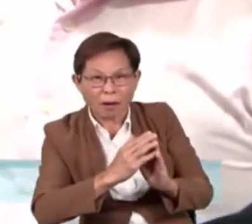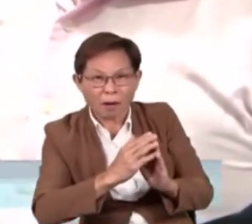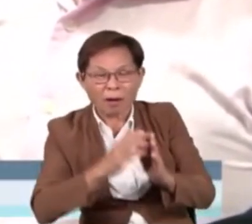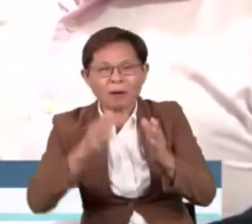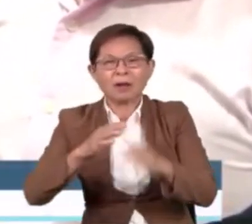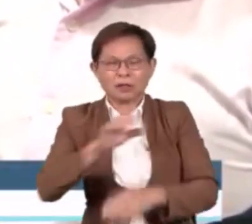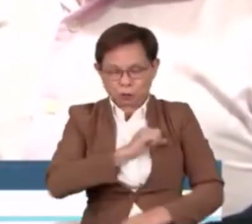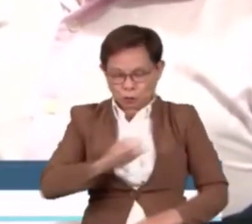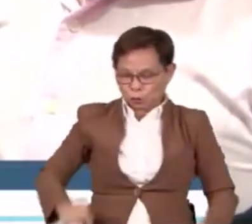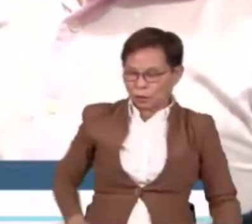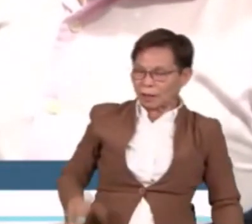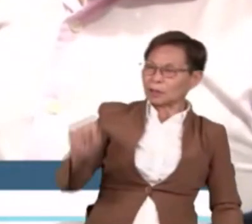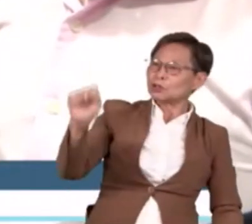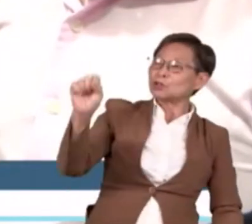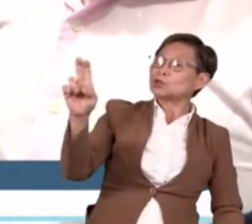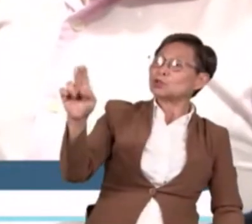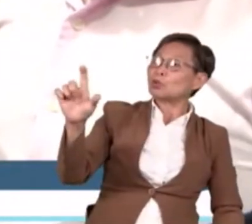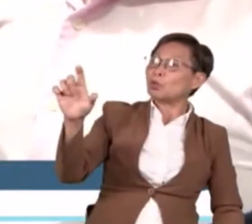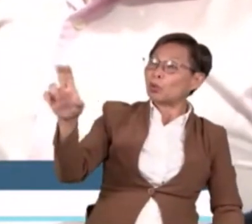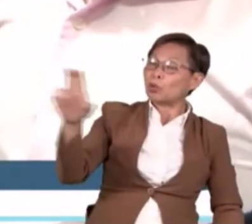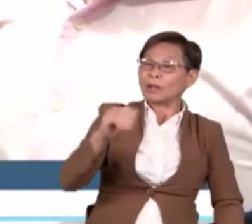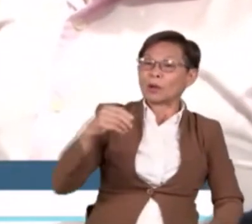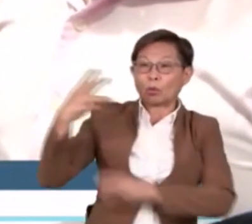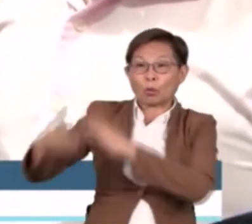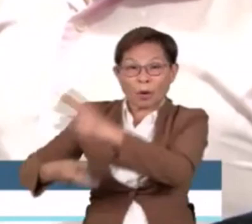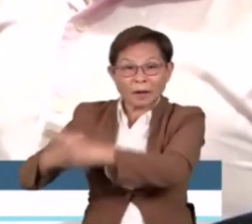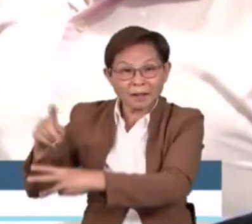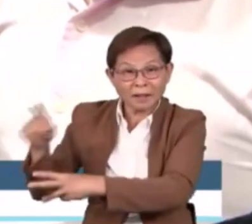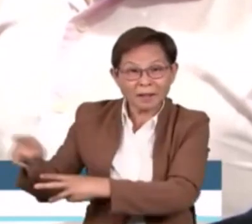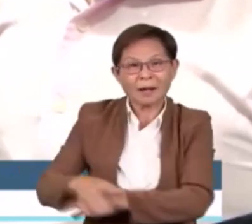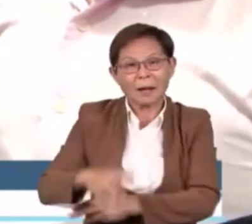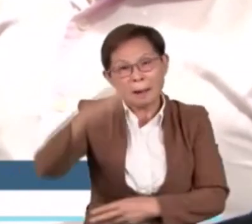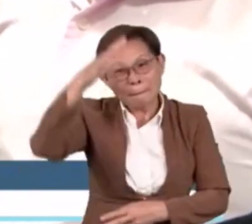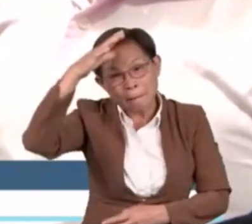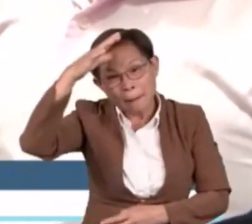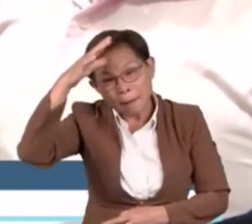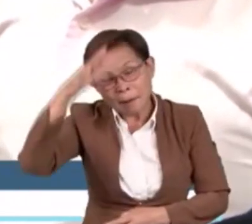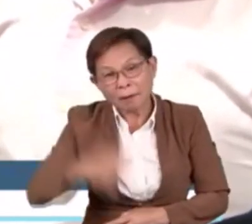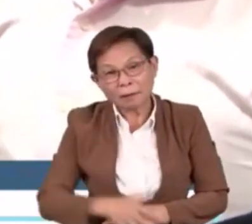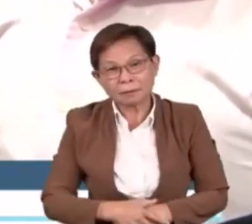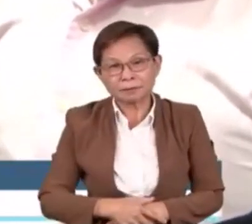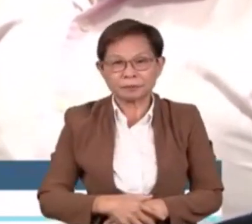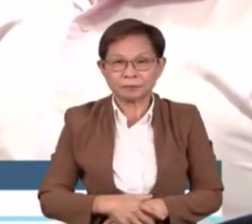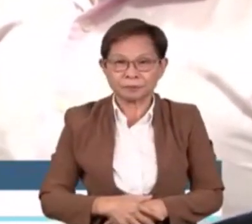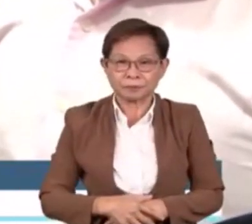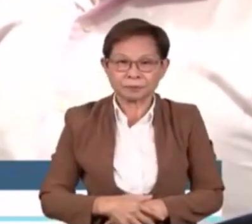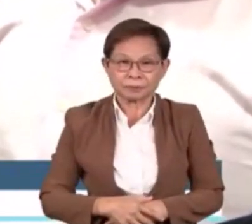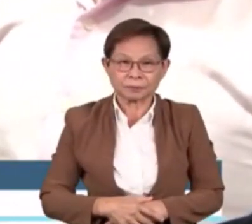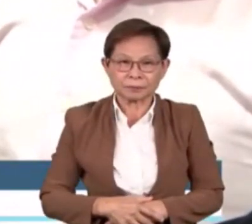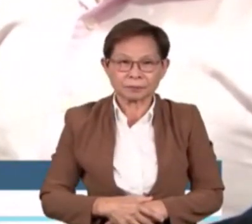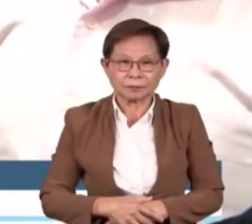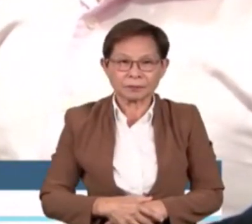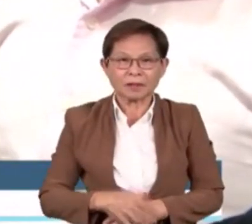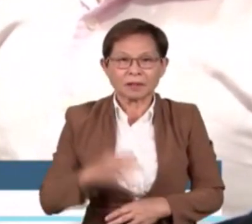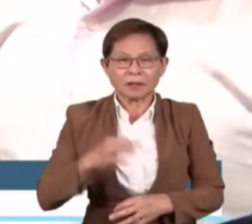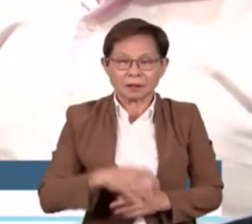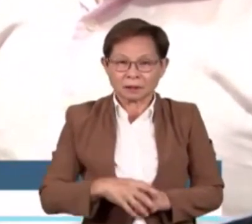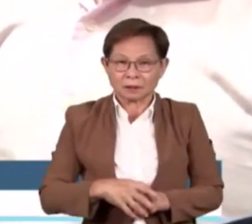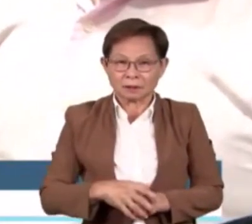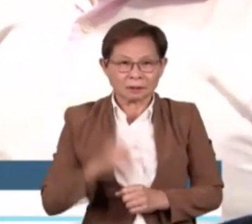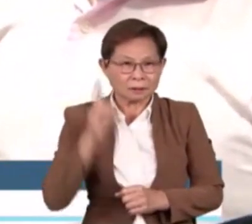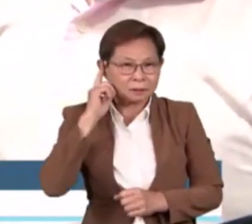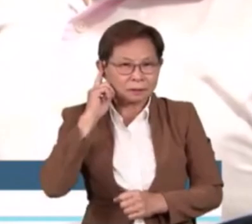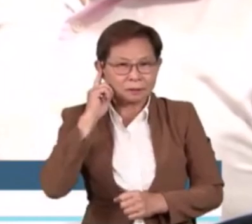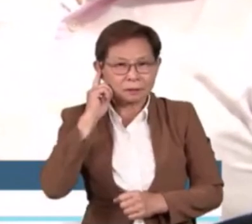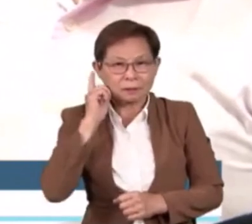Sulu, oleh waris-waris dia, kita perlu elakkan dan kita cuba pertahankan tanah air kita. Kalau ikut dari segi kedaulatan undang-undang,